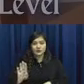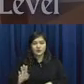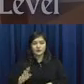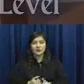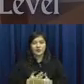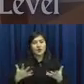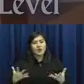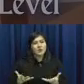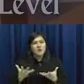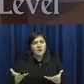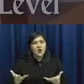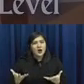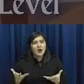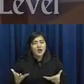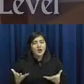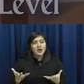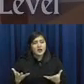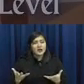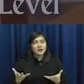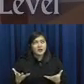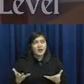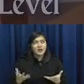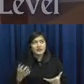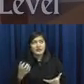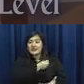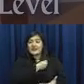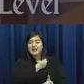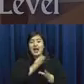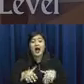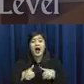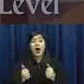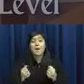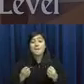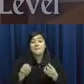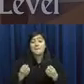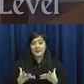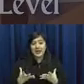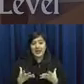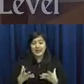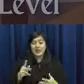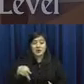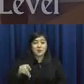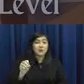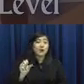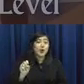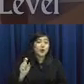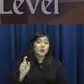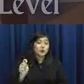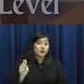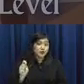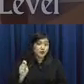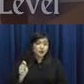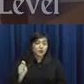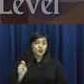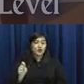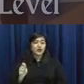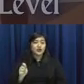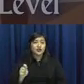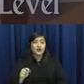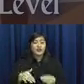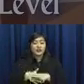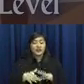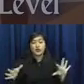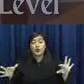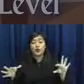church-related post? Oh, come on, come on. Ilan ang area-related post? Yung kasama niyo, yung pamilya